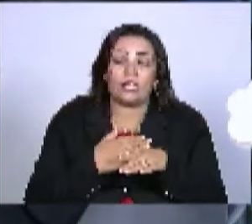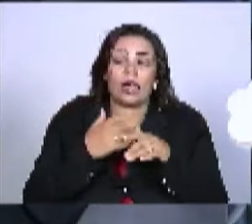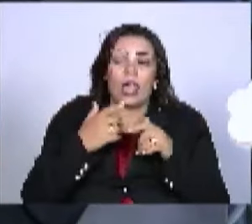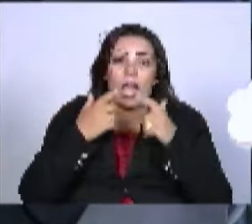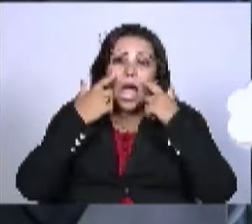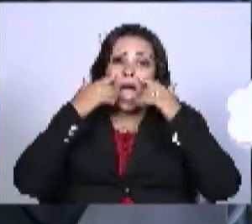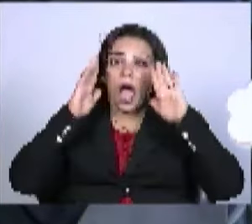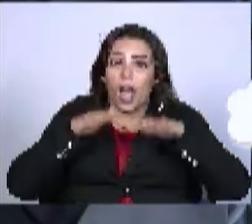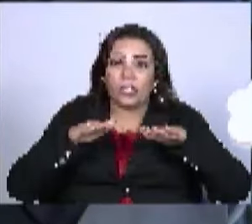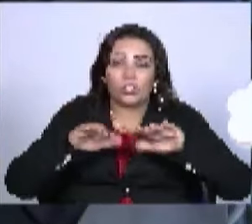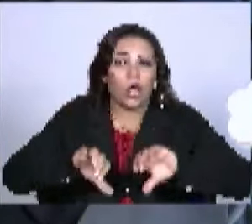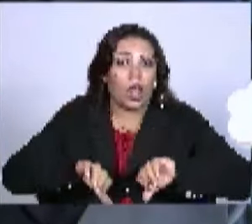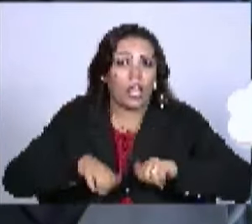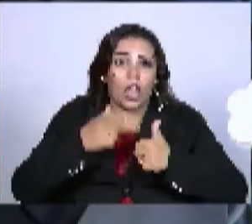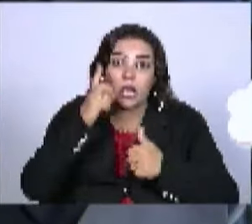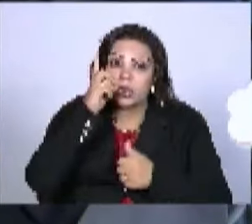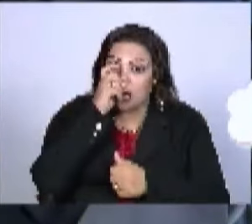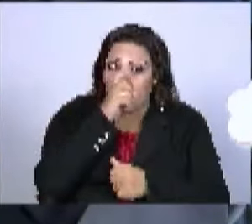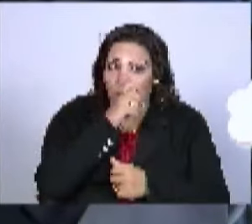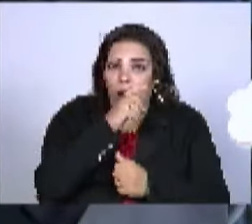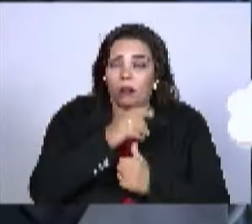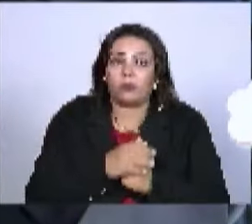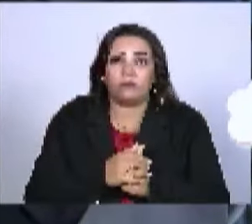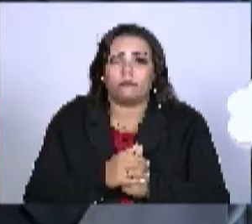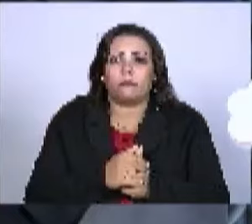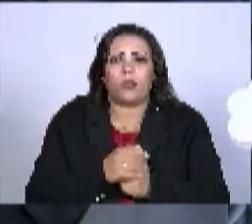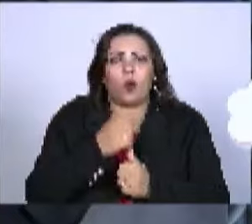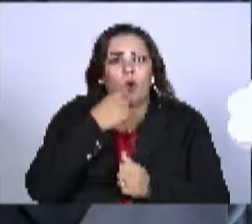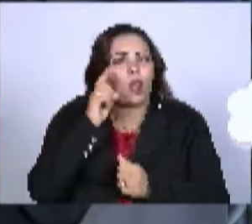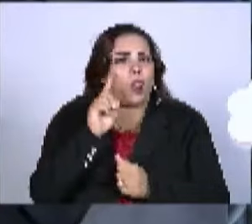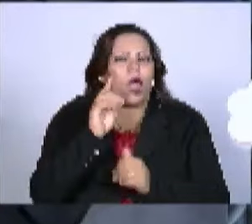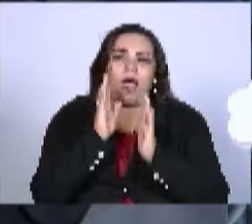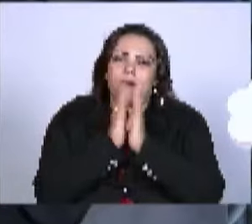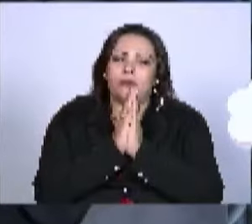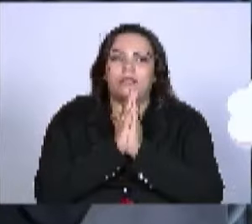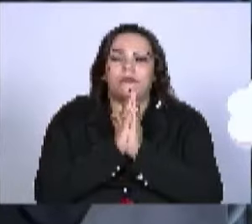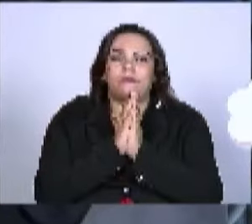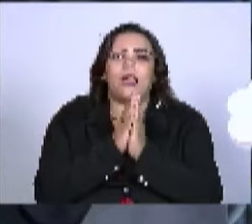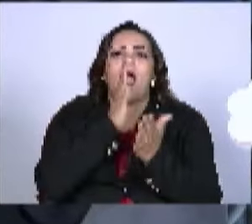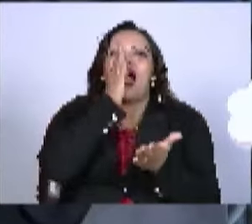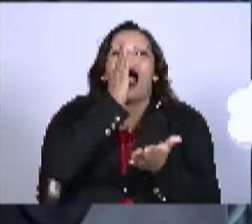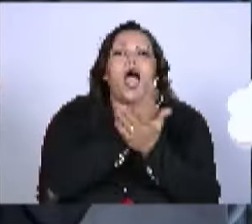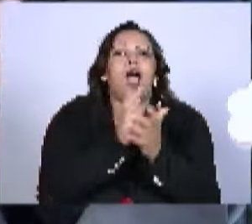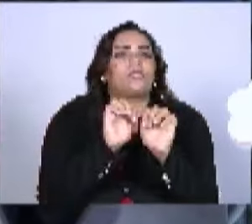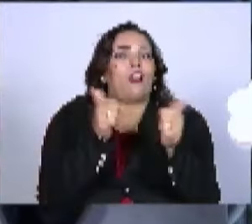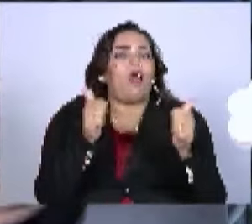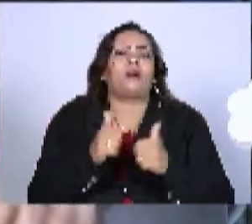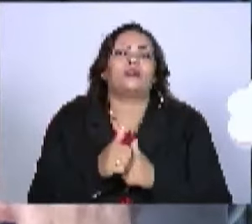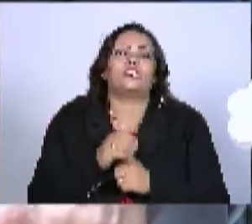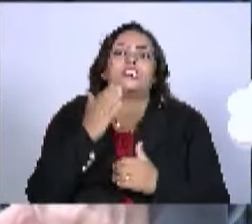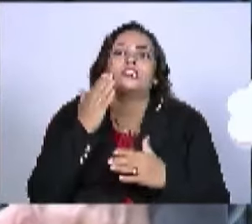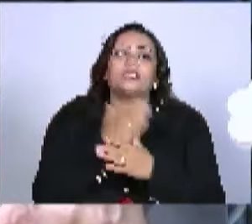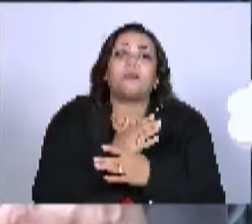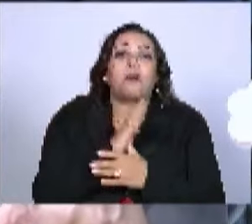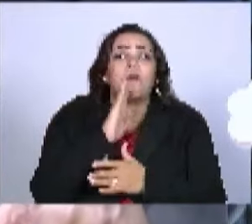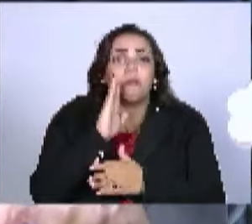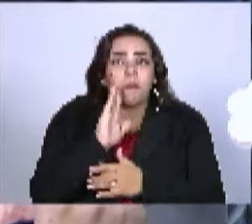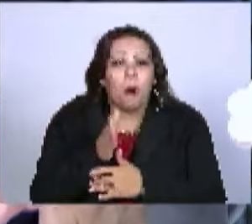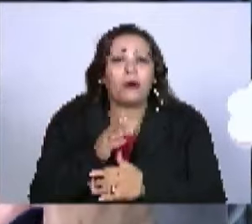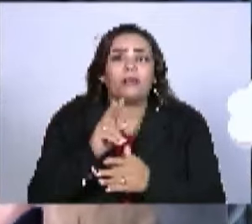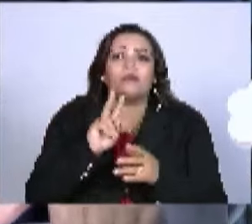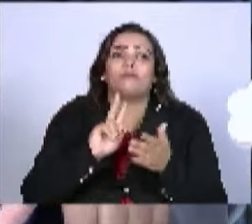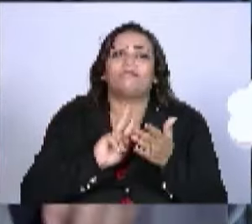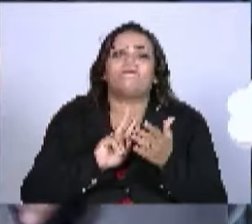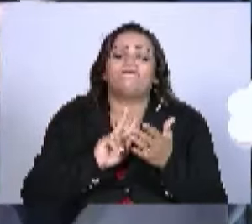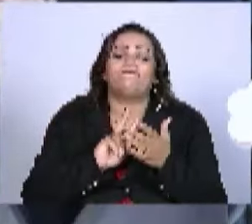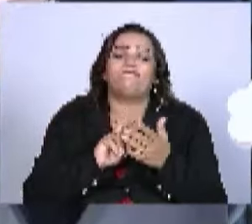قادره تعيشيها اقول لك لا من حقك تطلبي الطلاق لان ده ممكن اصلا يوقعها في غلطات تانيه